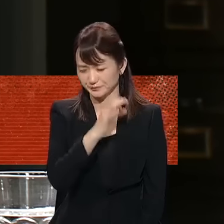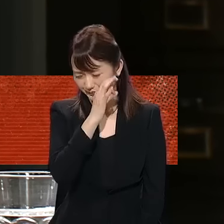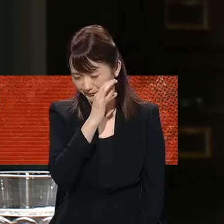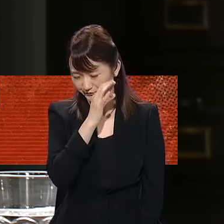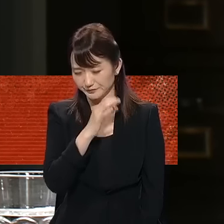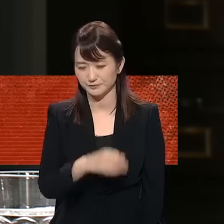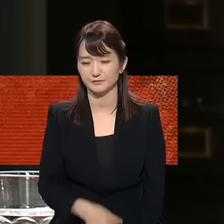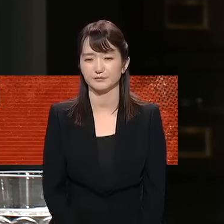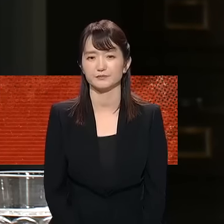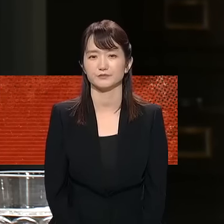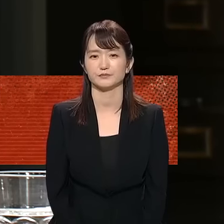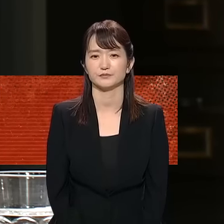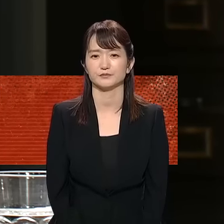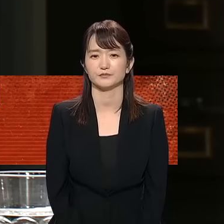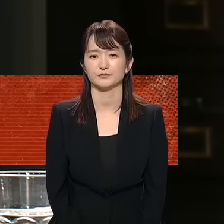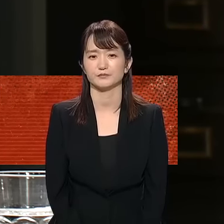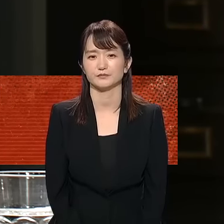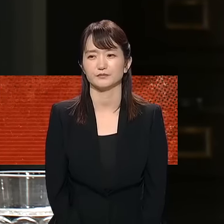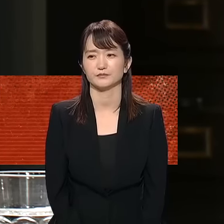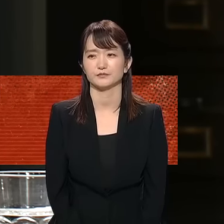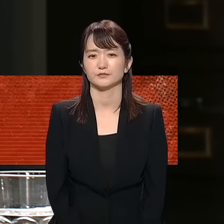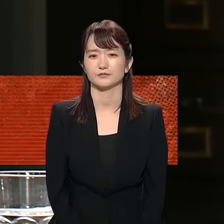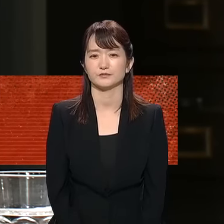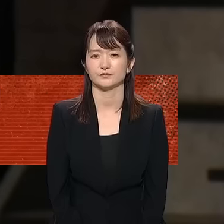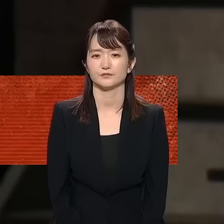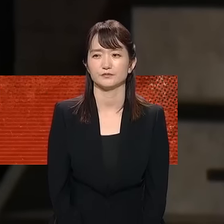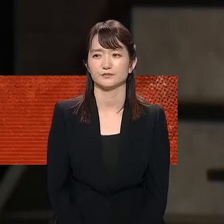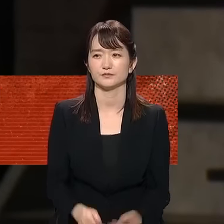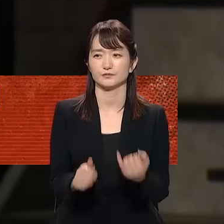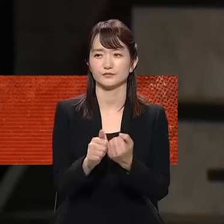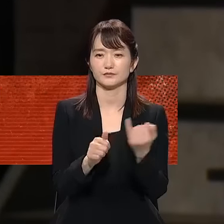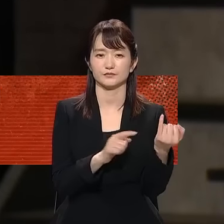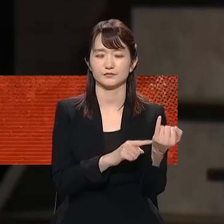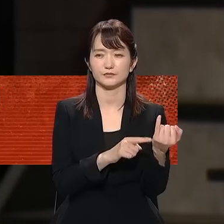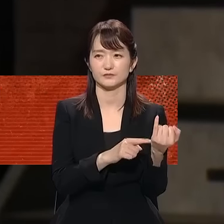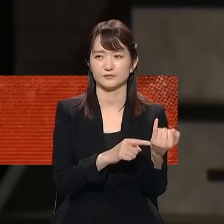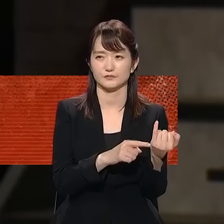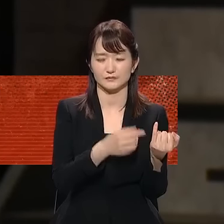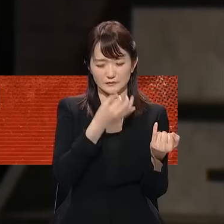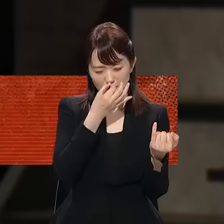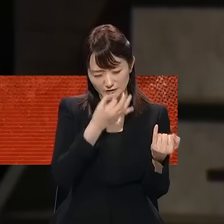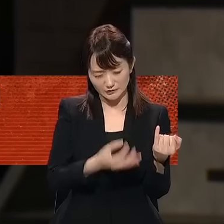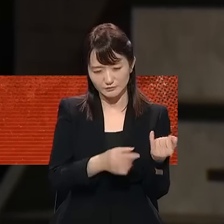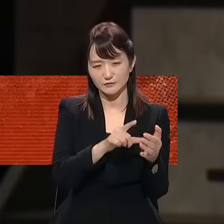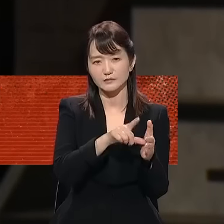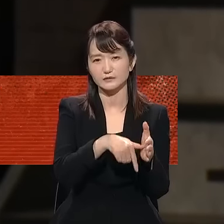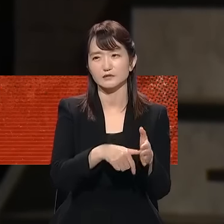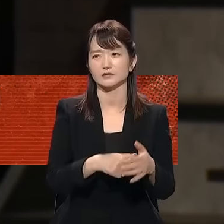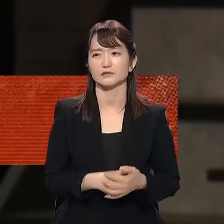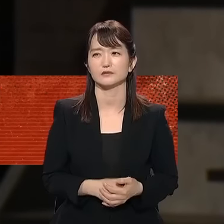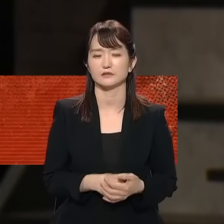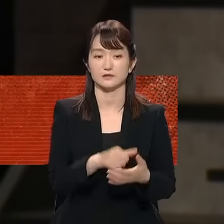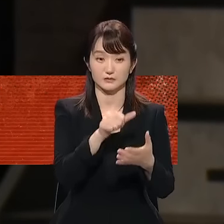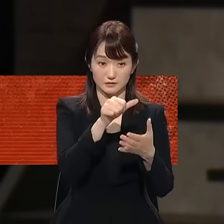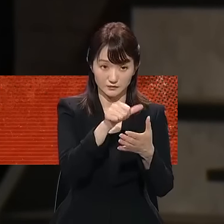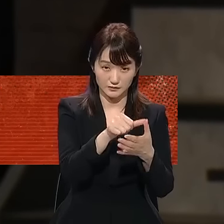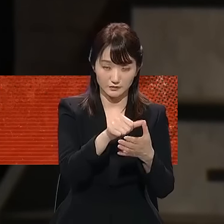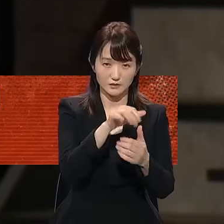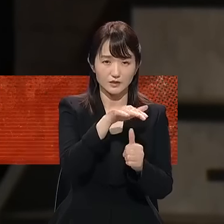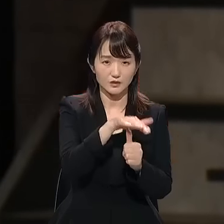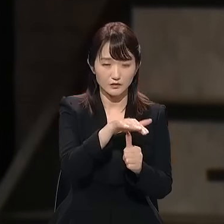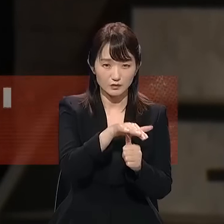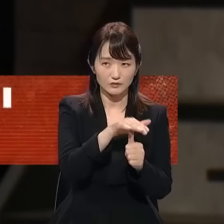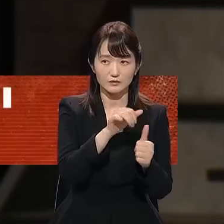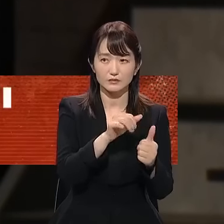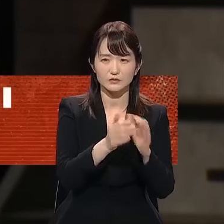했어 그렇죠 그런데다가 이때는 정말 와 아 여자로서 너무 힘들 때죠 정말 첫째 아이도 어린데 그